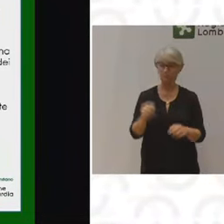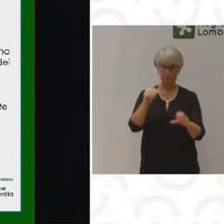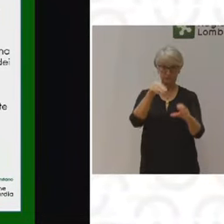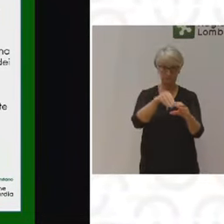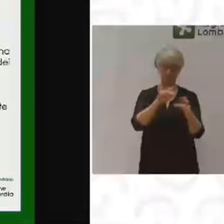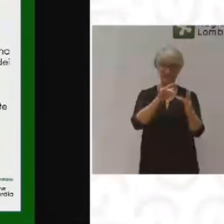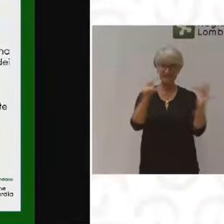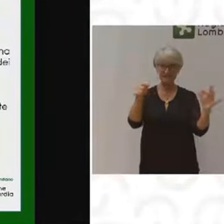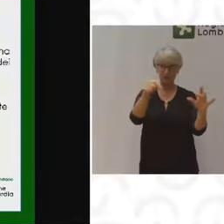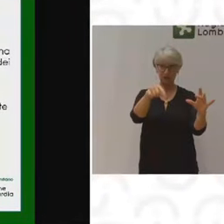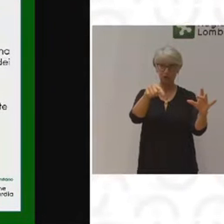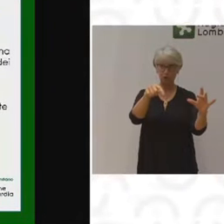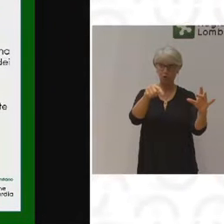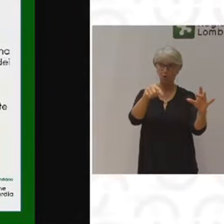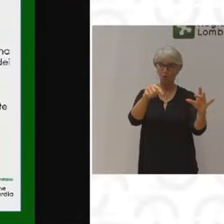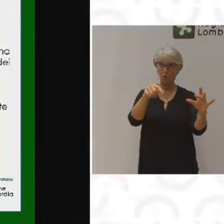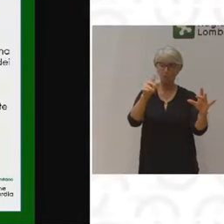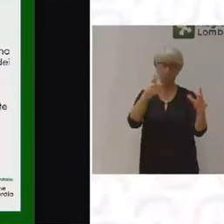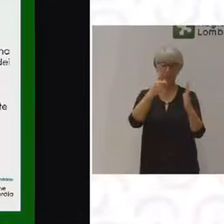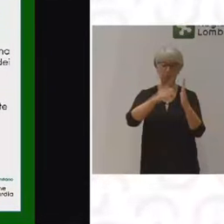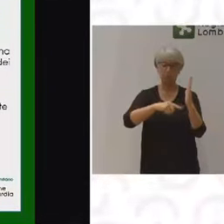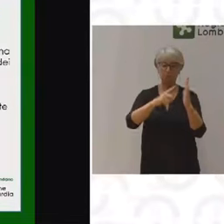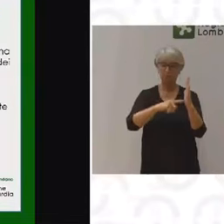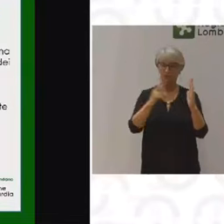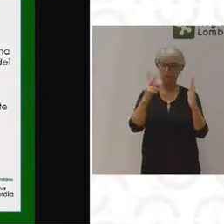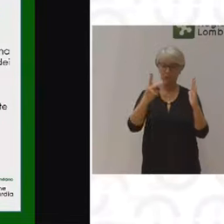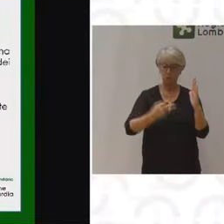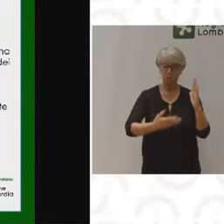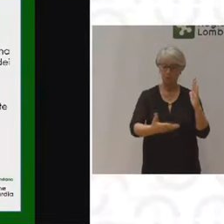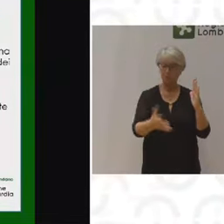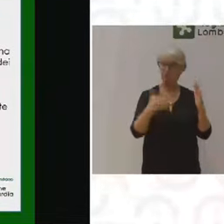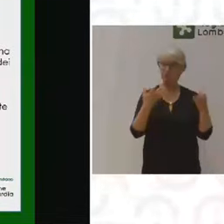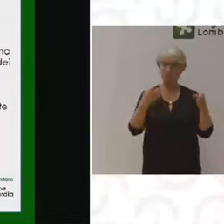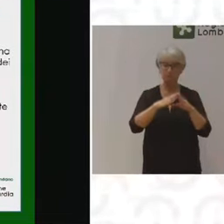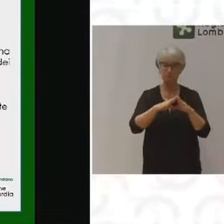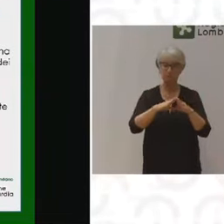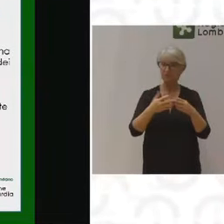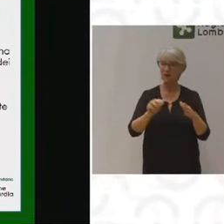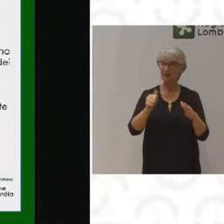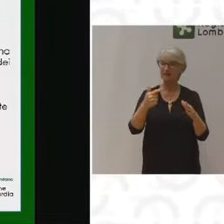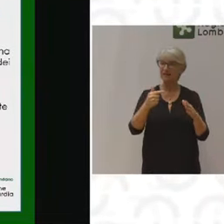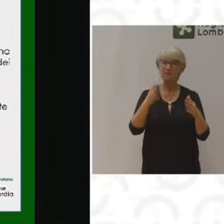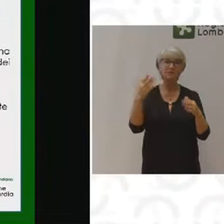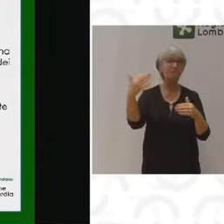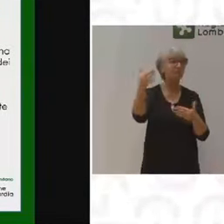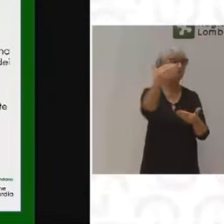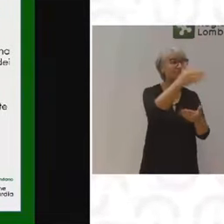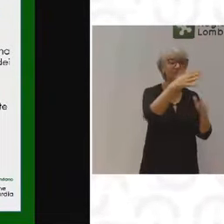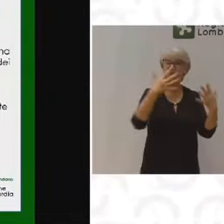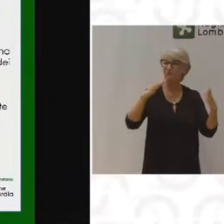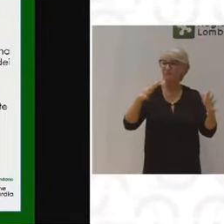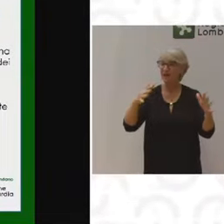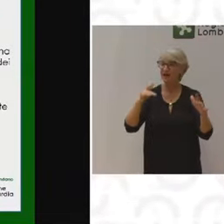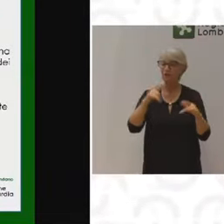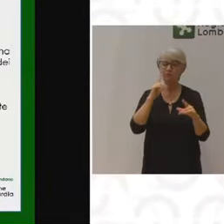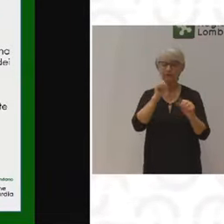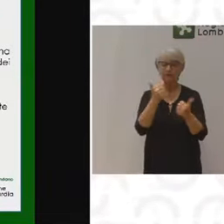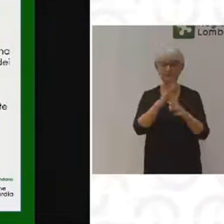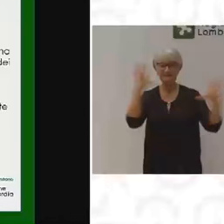questo sito, fra un paio di mesi, penso, quando avremo concluso tutto il percorso di tutte le ATS, anche la